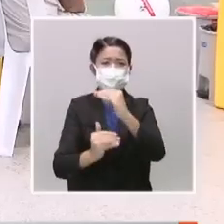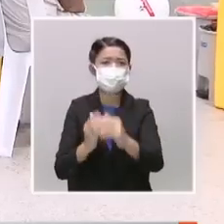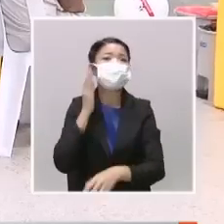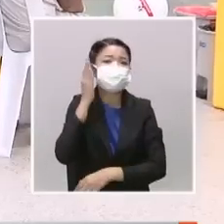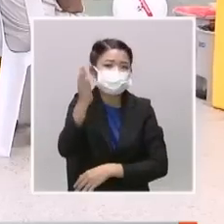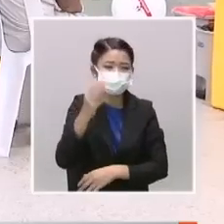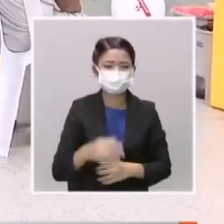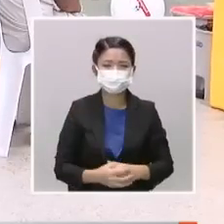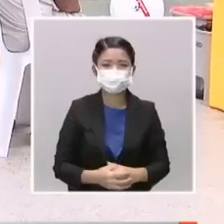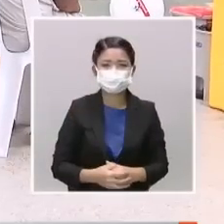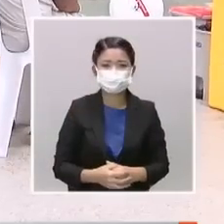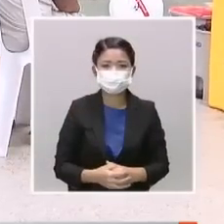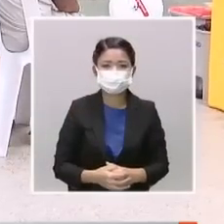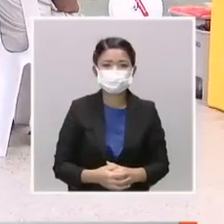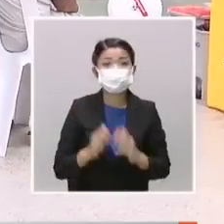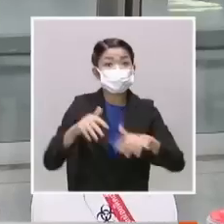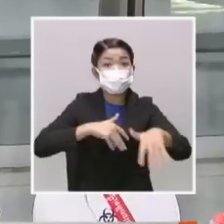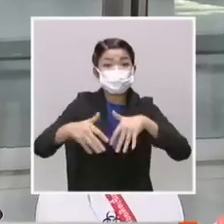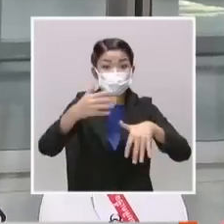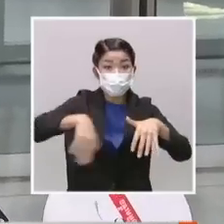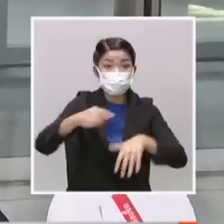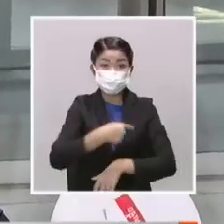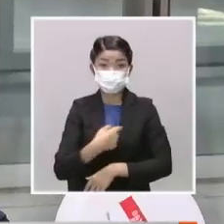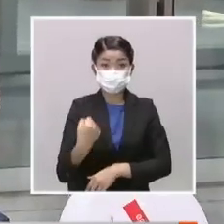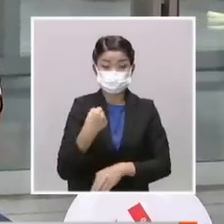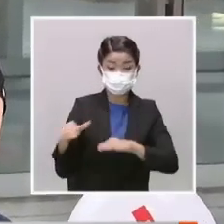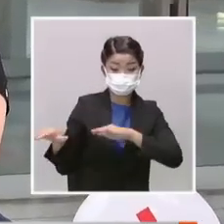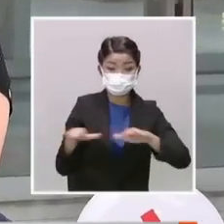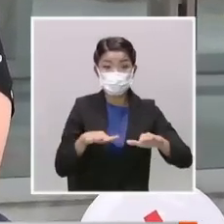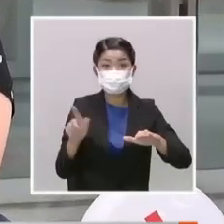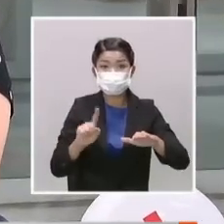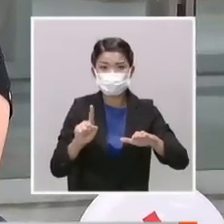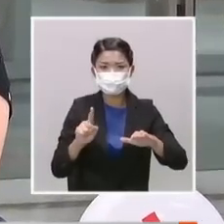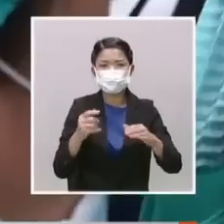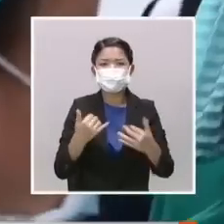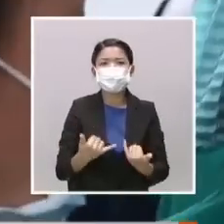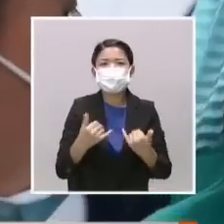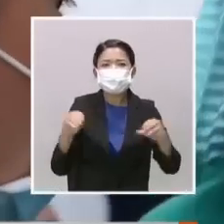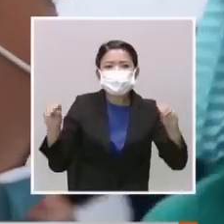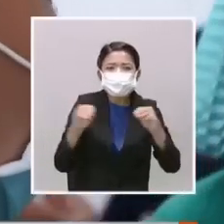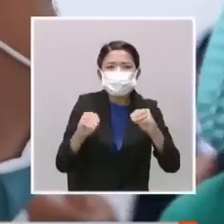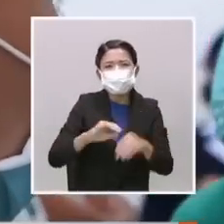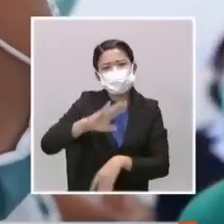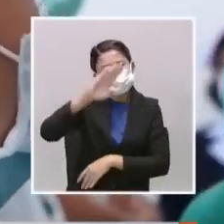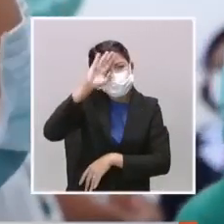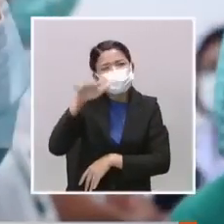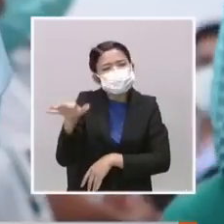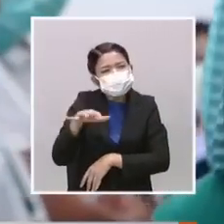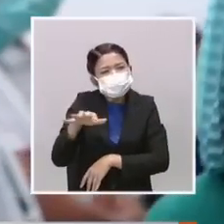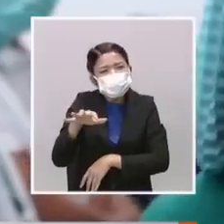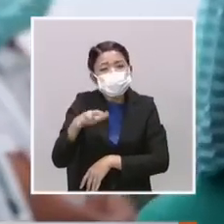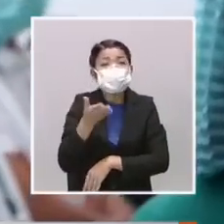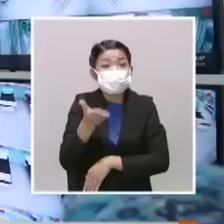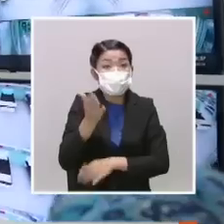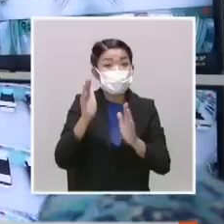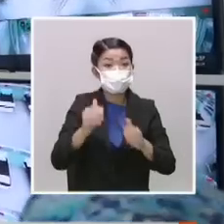ได้อย่างมั่นคงค่ะทั้งนี้เพื่อให้ประชาชนมั่นใจในการเตรียมความพร้อมเพื่อเข้าสู่ระยะของโรคประจำถิ่นนะคะข